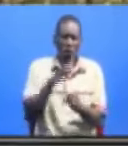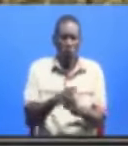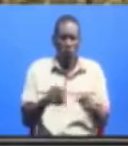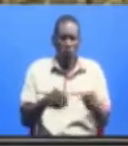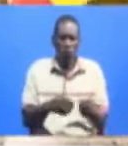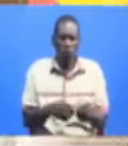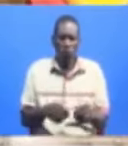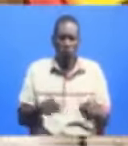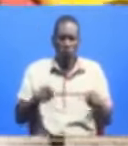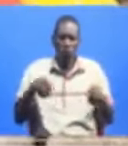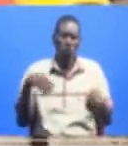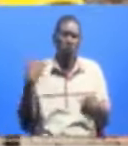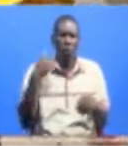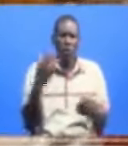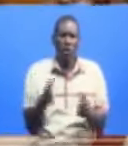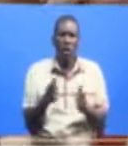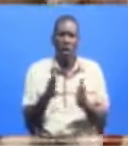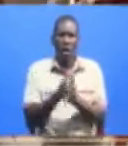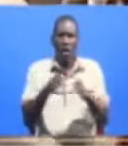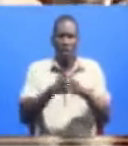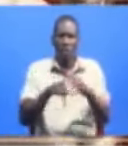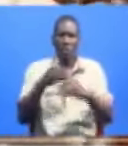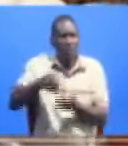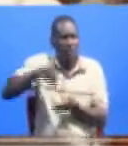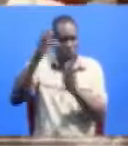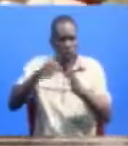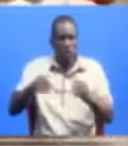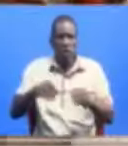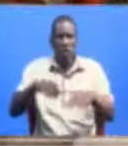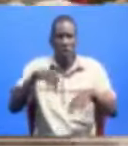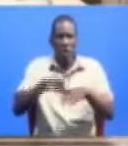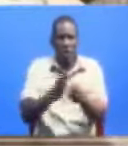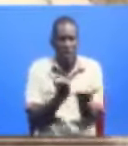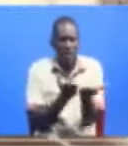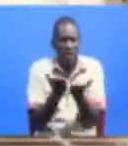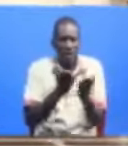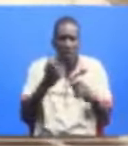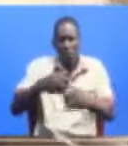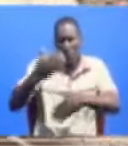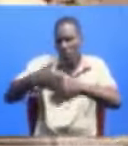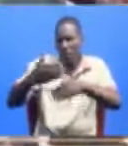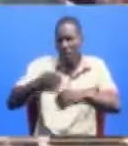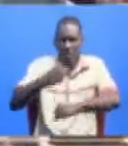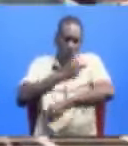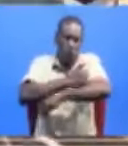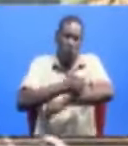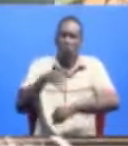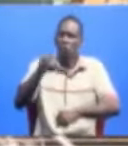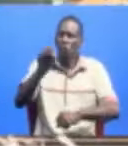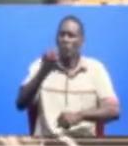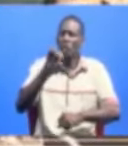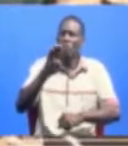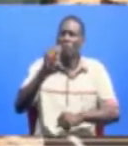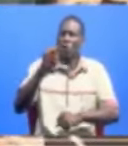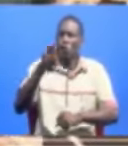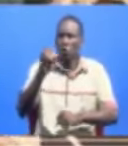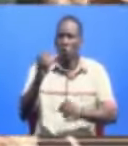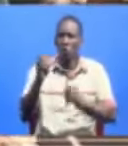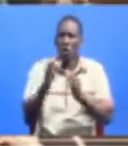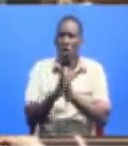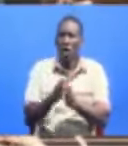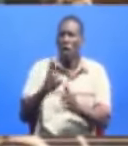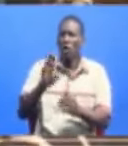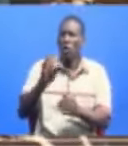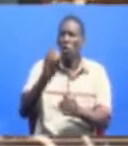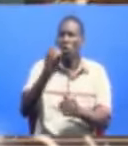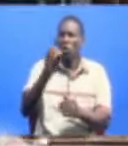visa vya ujahili, na hata baada ya wanafunzi kutafuta huduma katika shule jirani za Sibilo, Kop Kibenos,